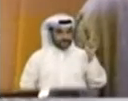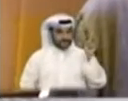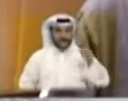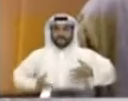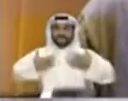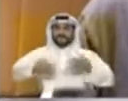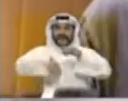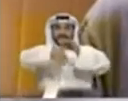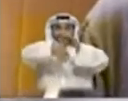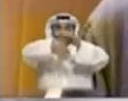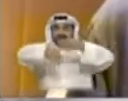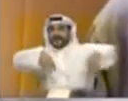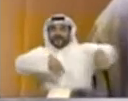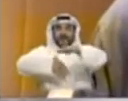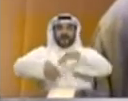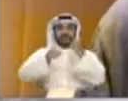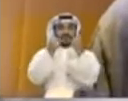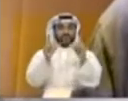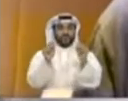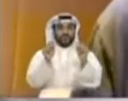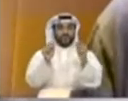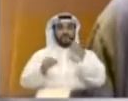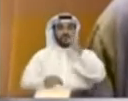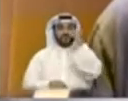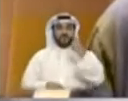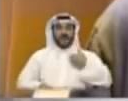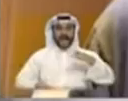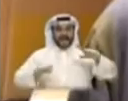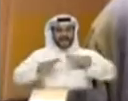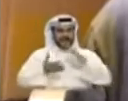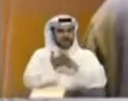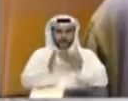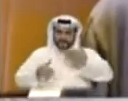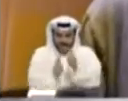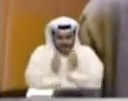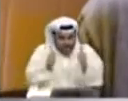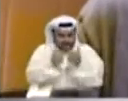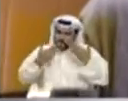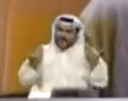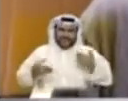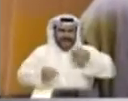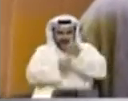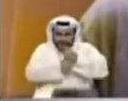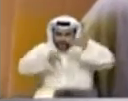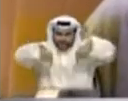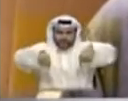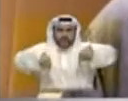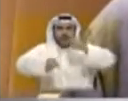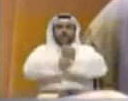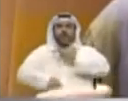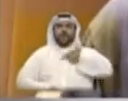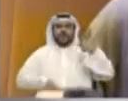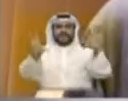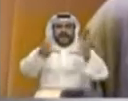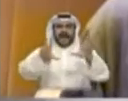وفرحة الناس، حبينا نشاركهم ونهد العيد مع الاهل والهذا، ونحب نكون موجودين متواجدين معاهم على